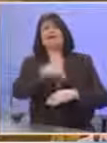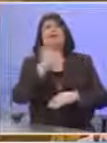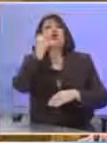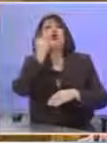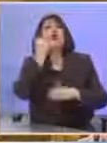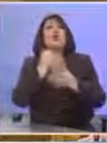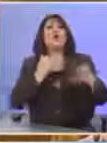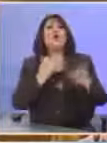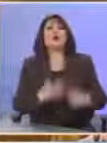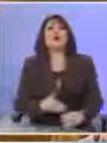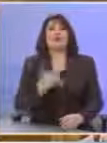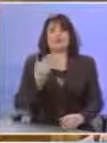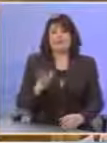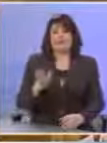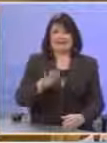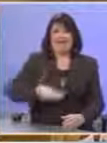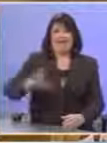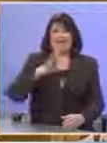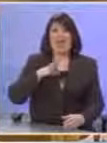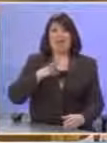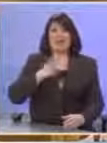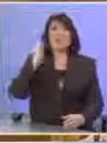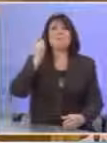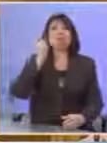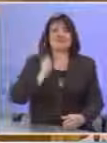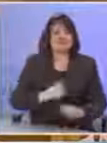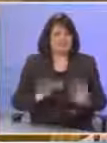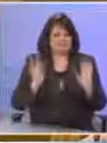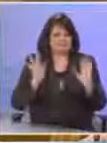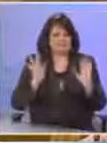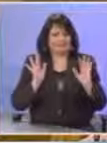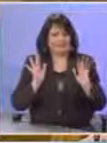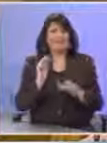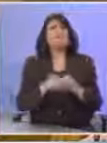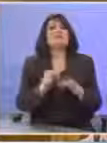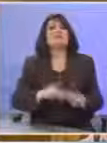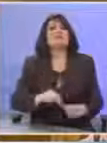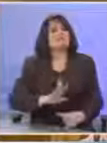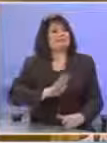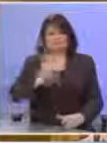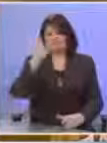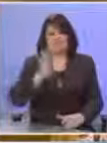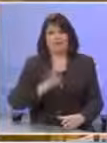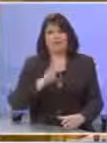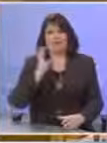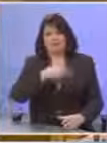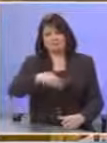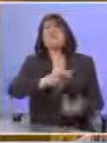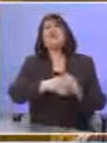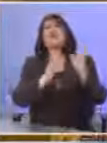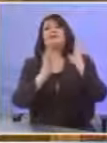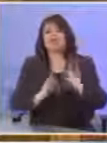γυρίσει την πλάτη του στο πολίτευμα και δεν καταδέχεται καν να προσέλθει στην κάλπη. Αλλά δεν σας ενδιαφέρει καθόλου